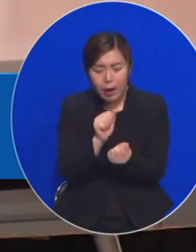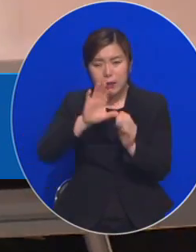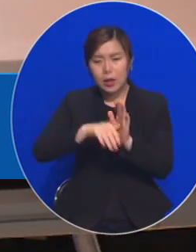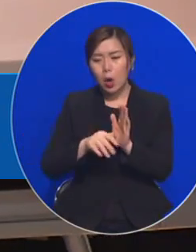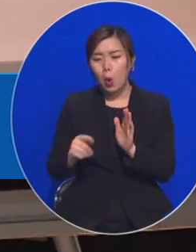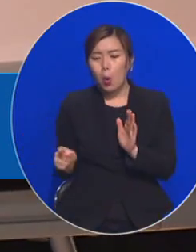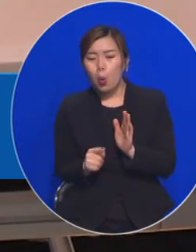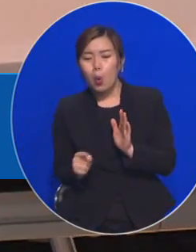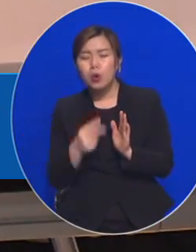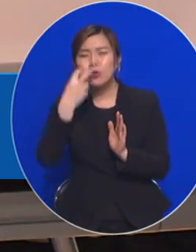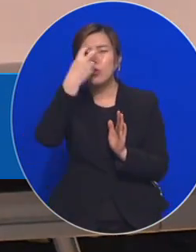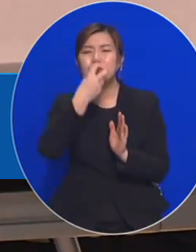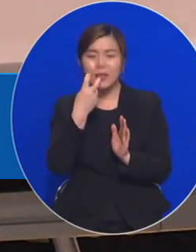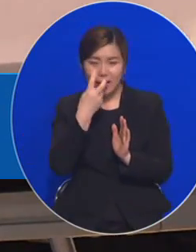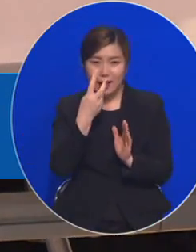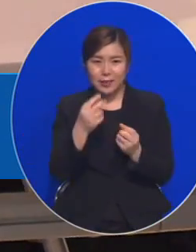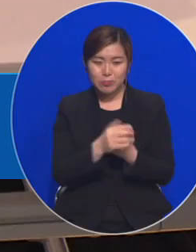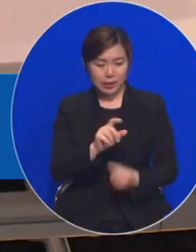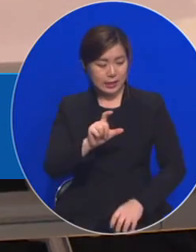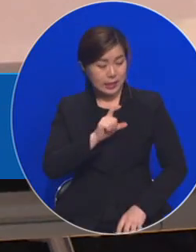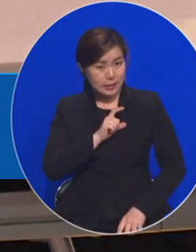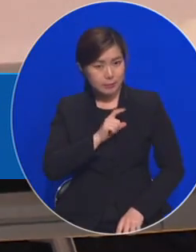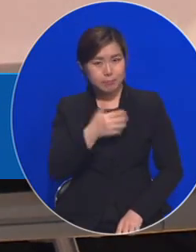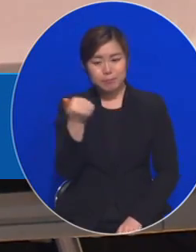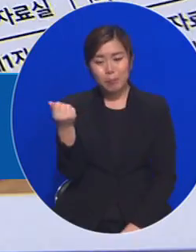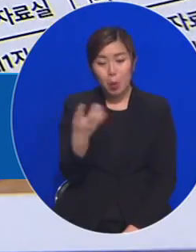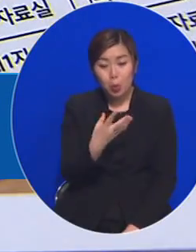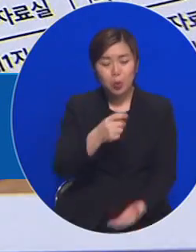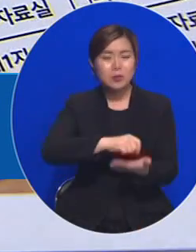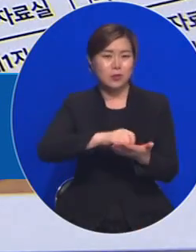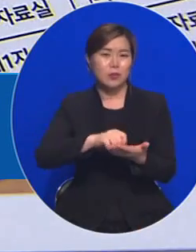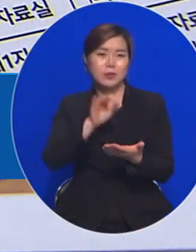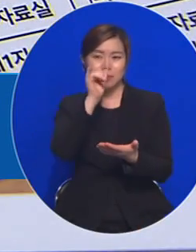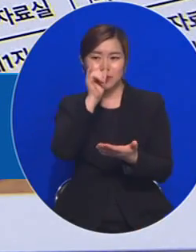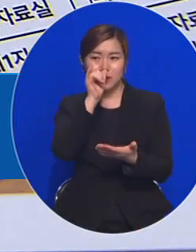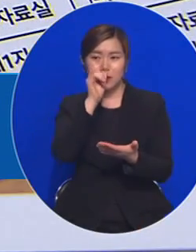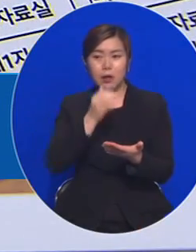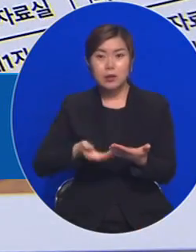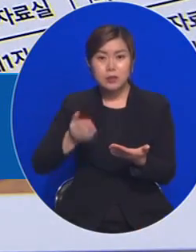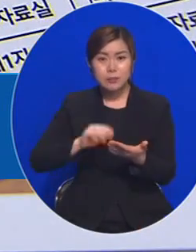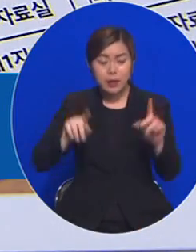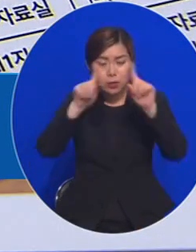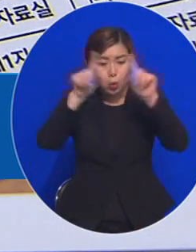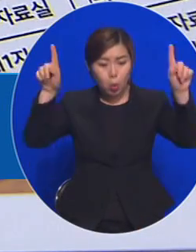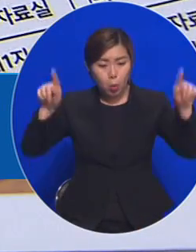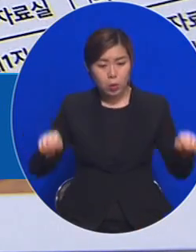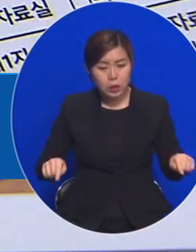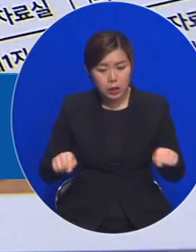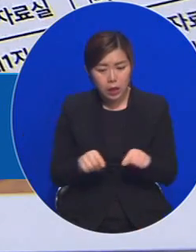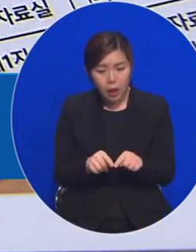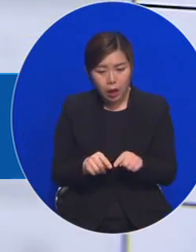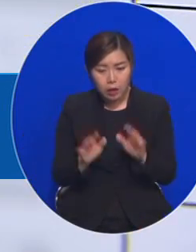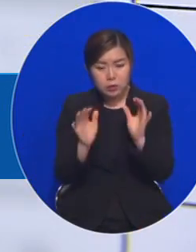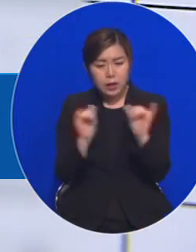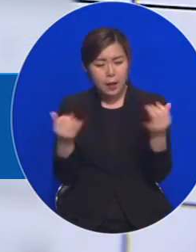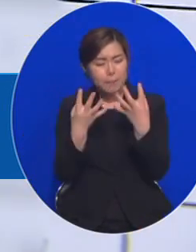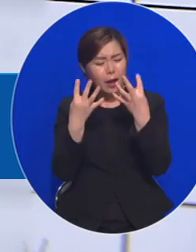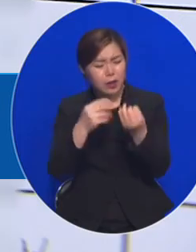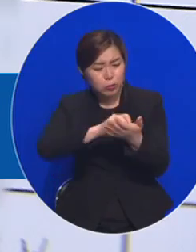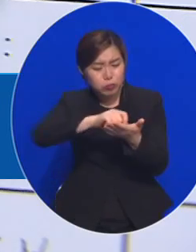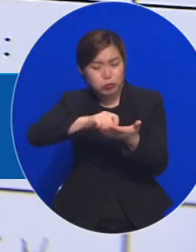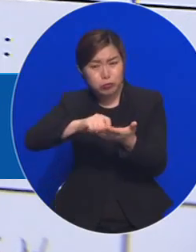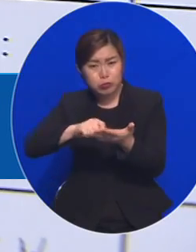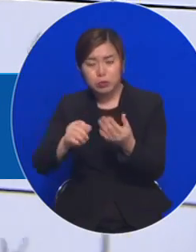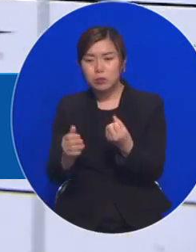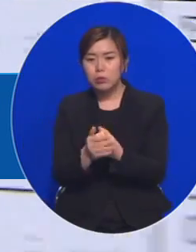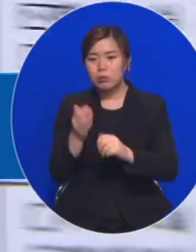위해 이름과 전화번호를 함께 기재합니다. 하지만 종이 한 장에 다수의 방문자 정보가 기록돼 타인에게